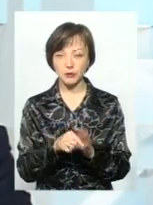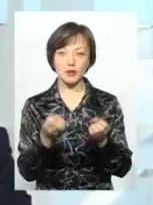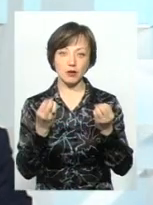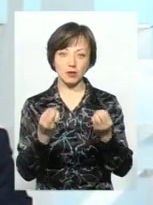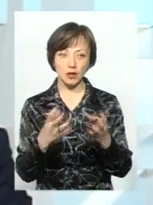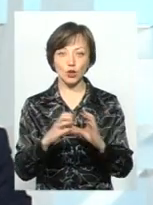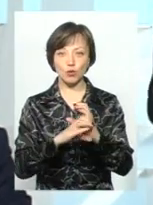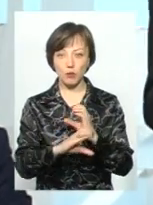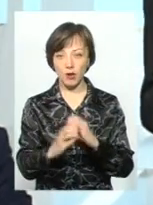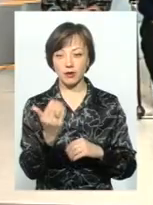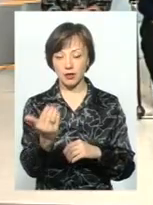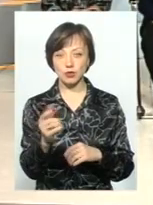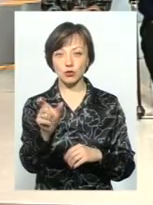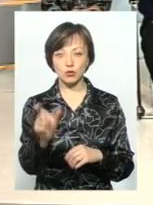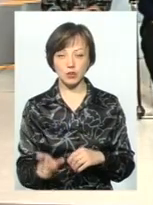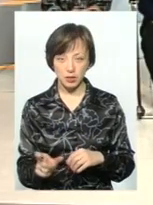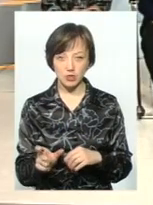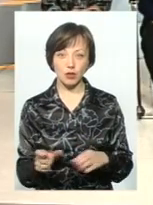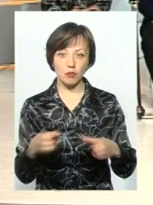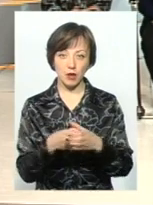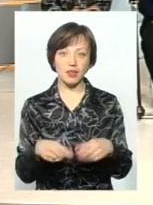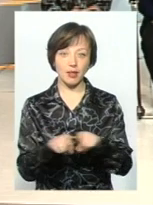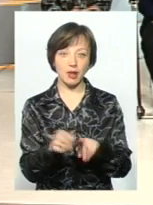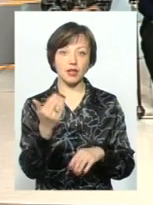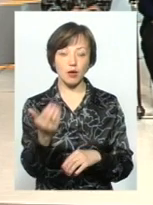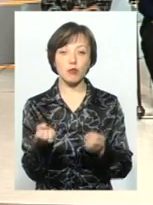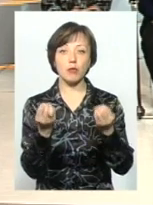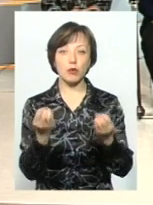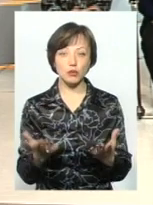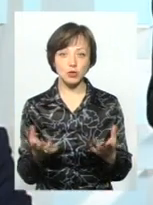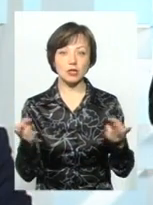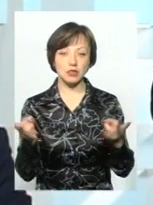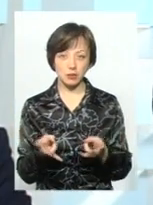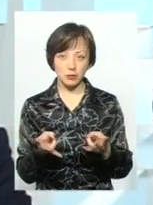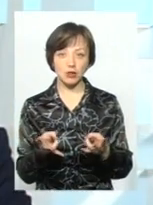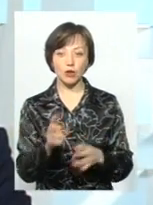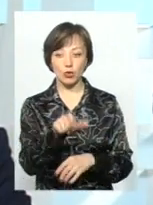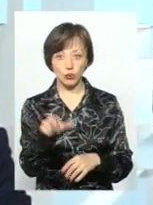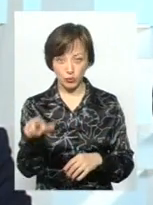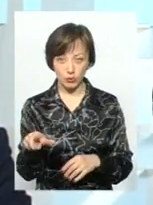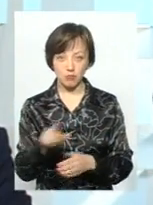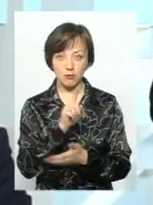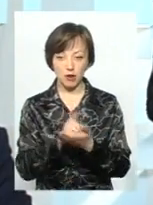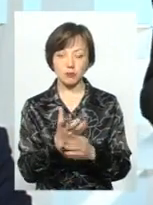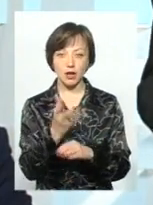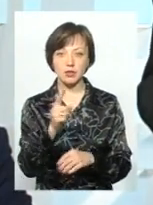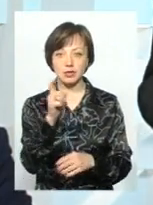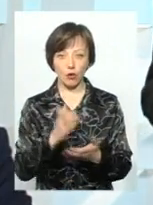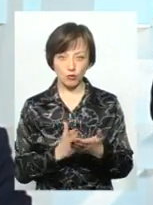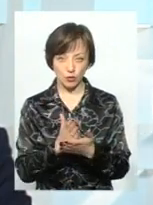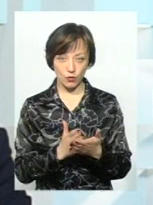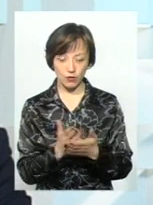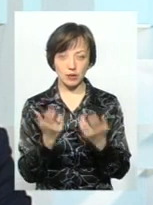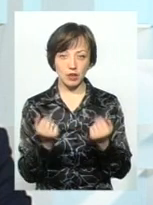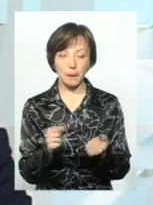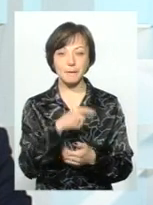мовою, труба, як належала людині, чи там певній громаді, вона так і належить, але просто люди мають сплачувати за обслуговування, так?